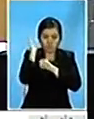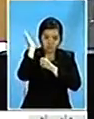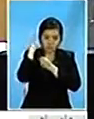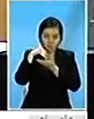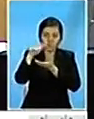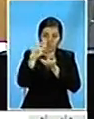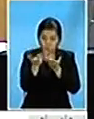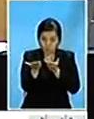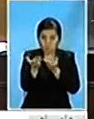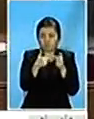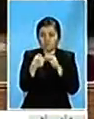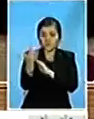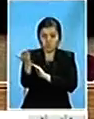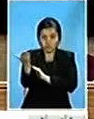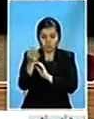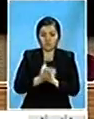อครับ